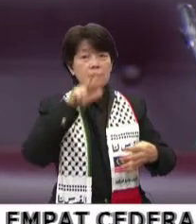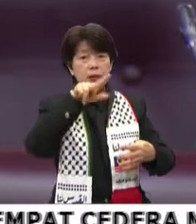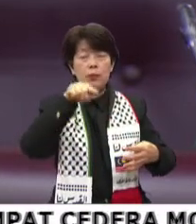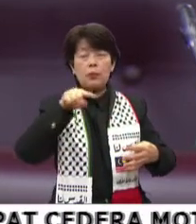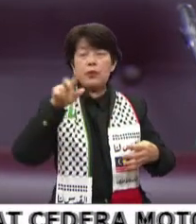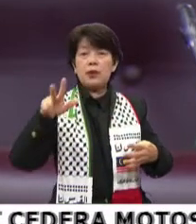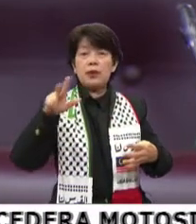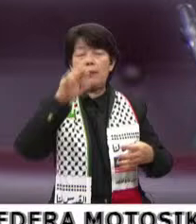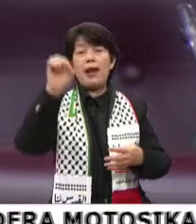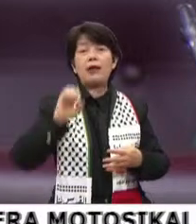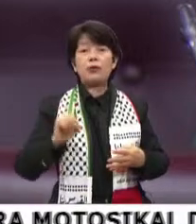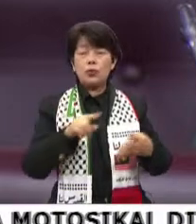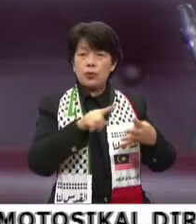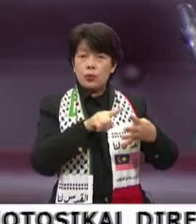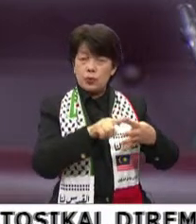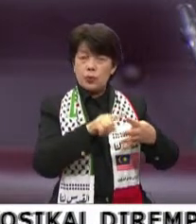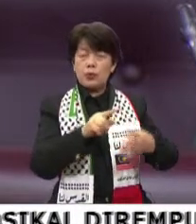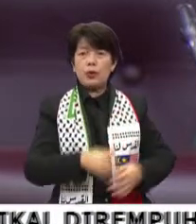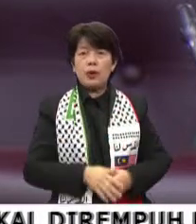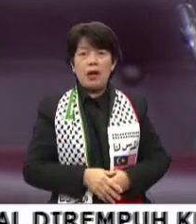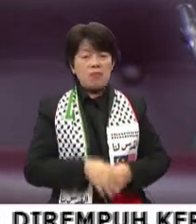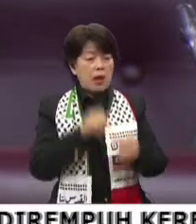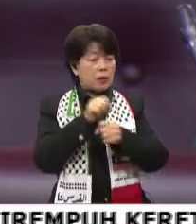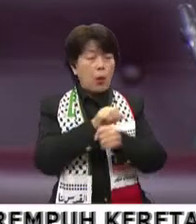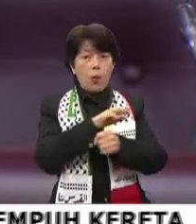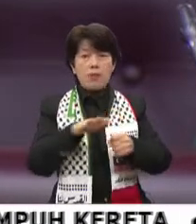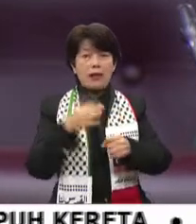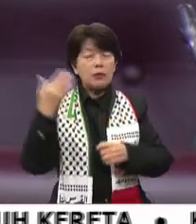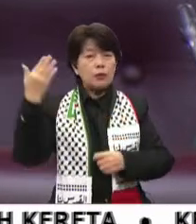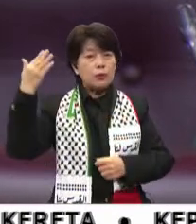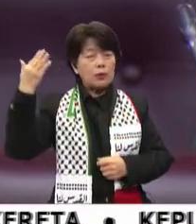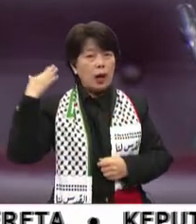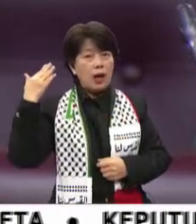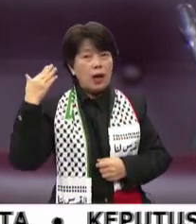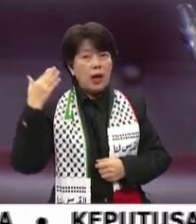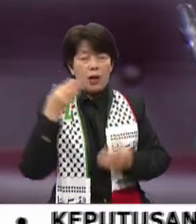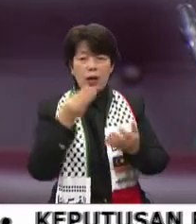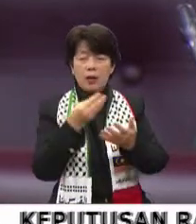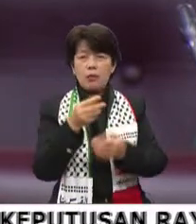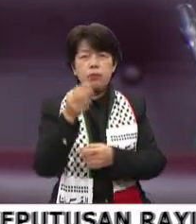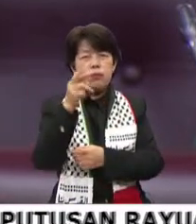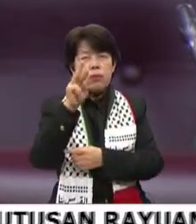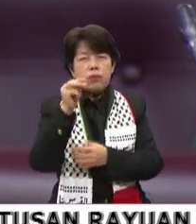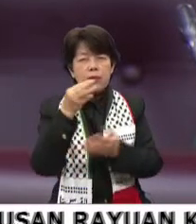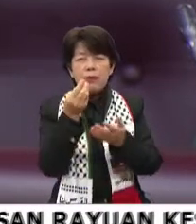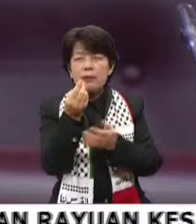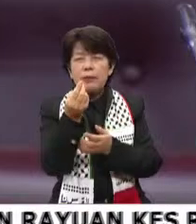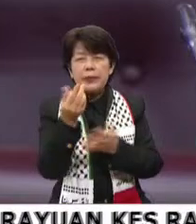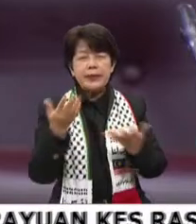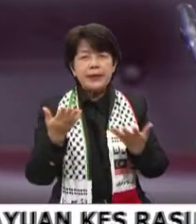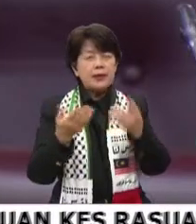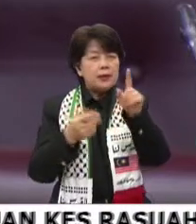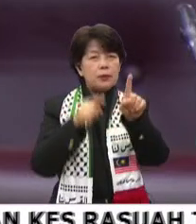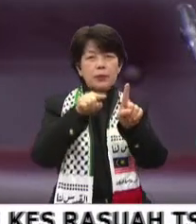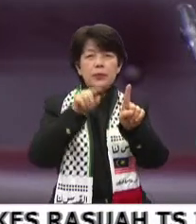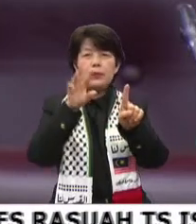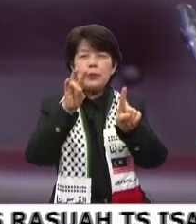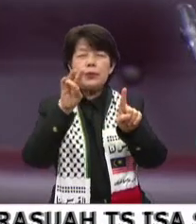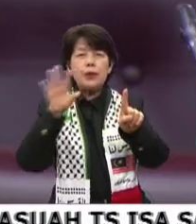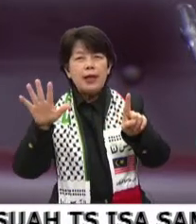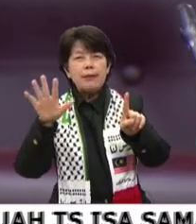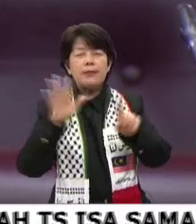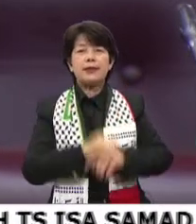apabila berlaku covid maka menteri kewangan pada ketika itu menurunkan pada 1.75